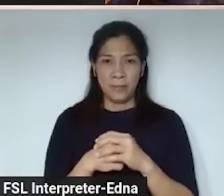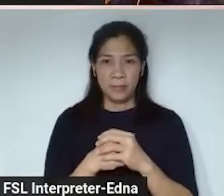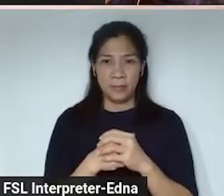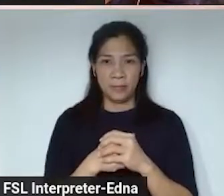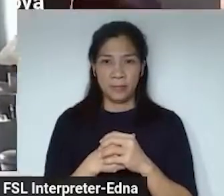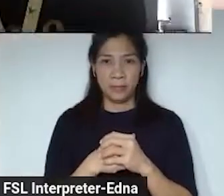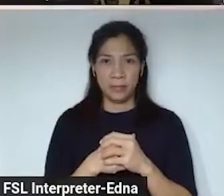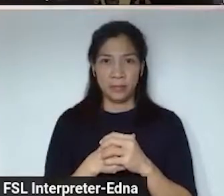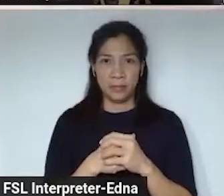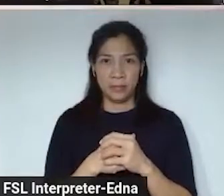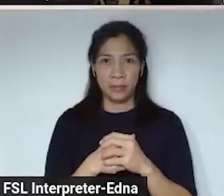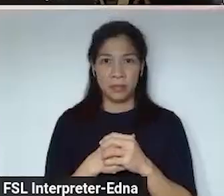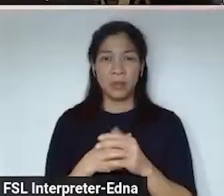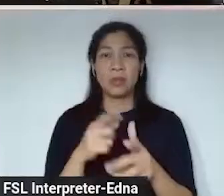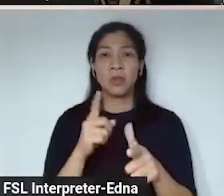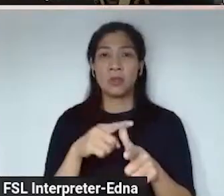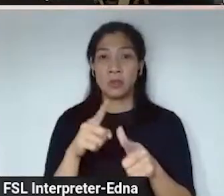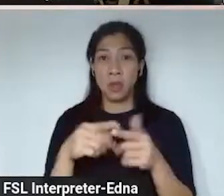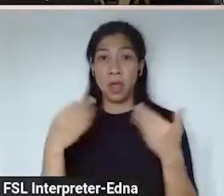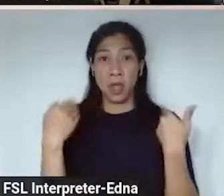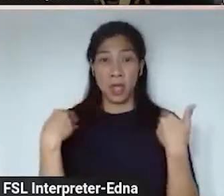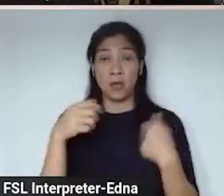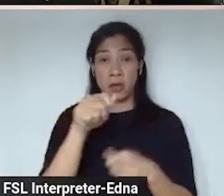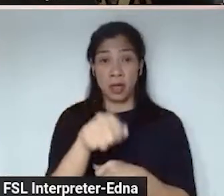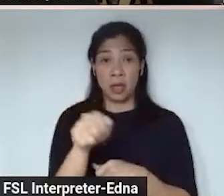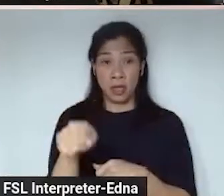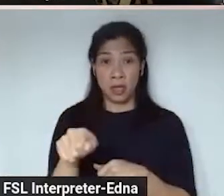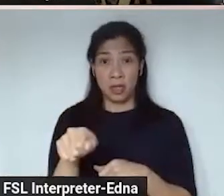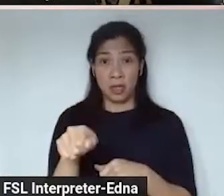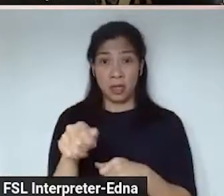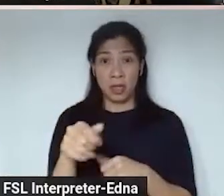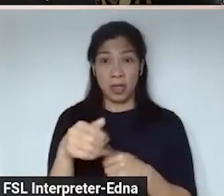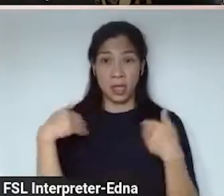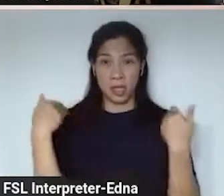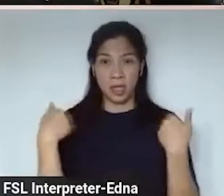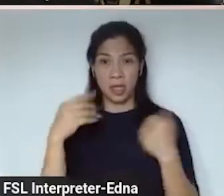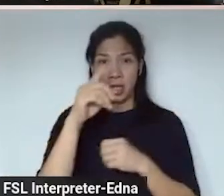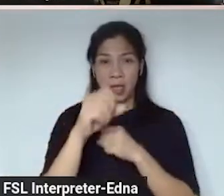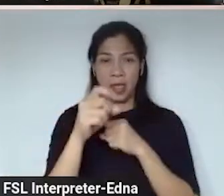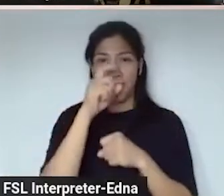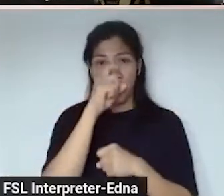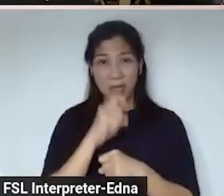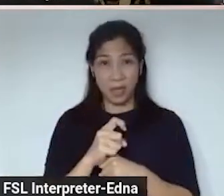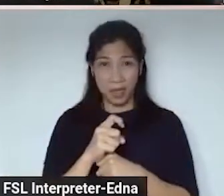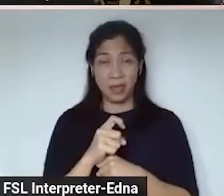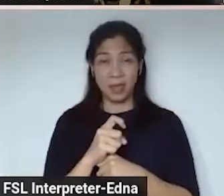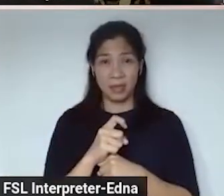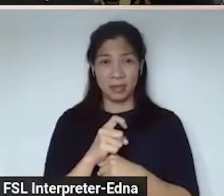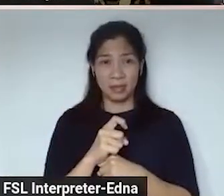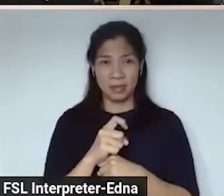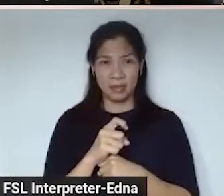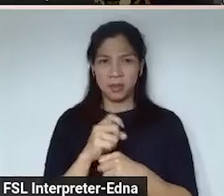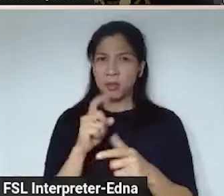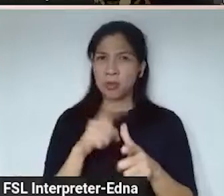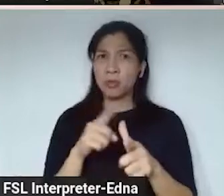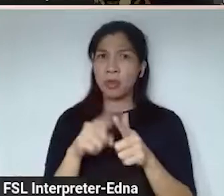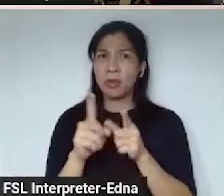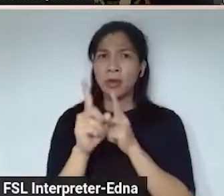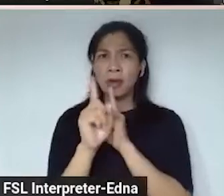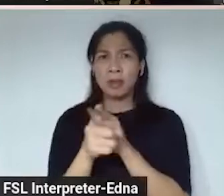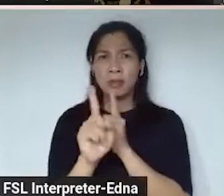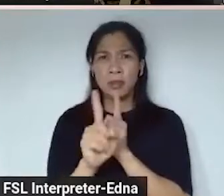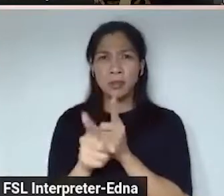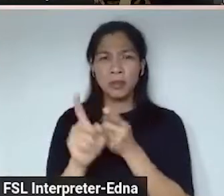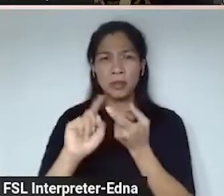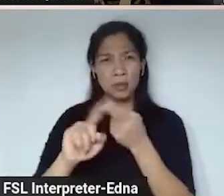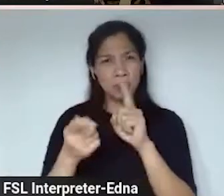Nagbabaston na kayo, Sir Mon, at a very young age. Ano yung nakita niyong response ng mga friends ninyo